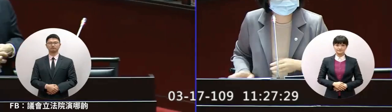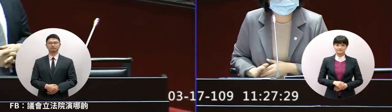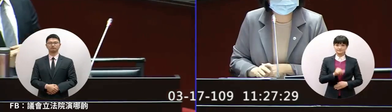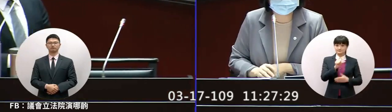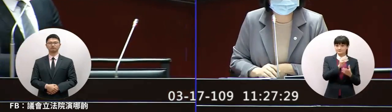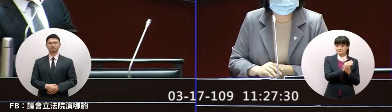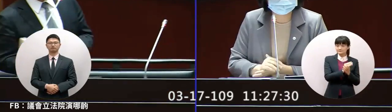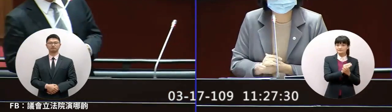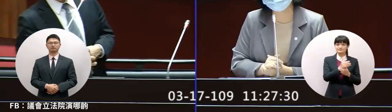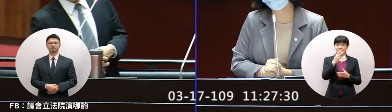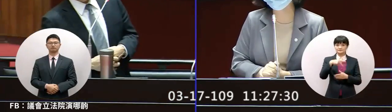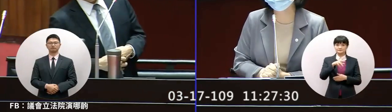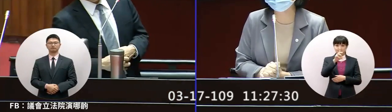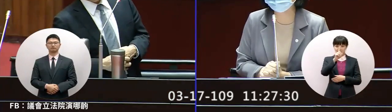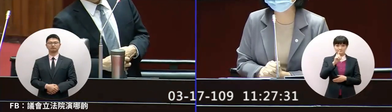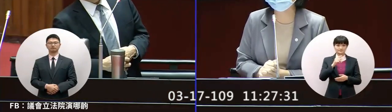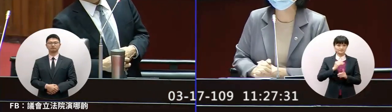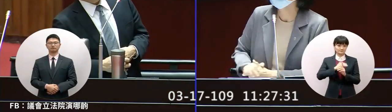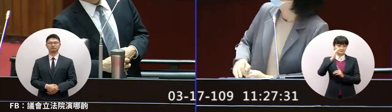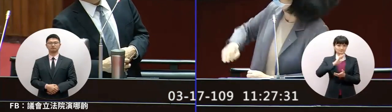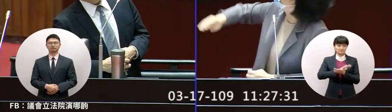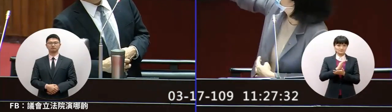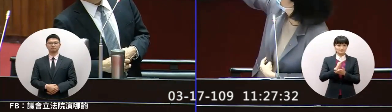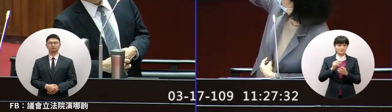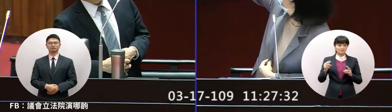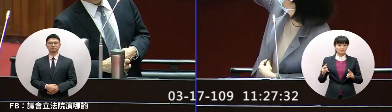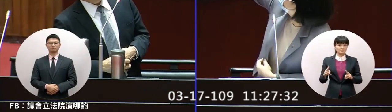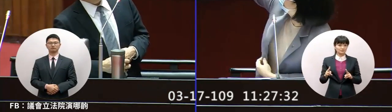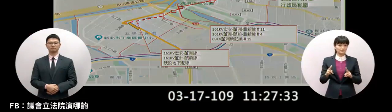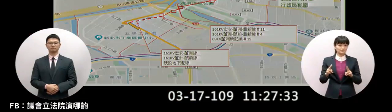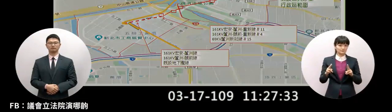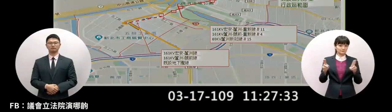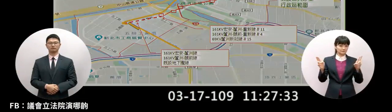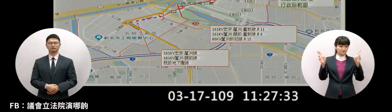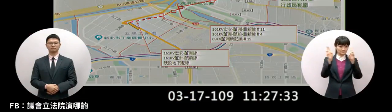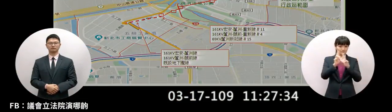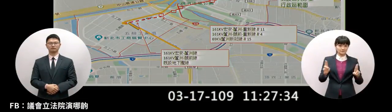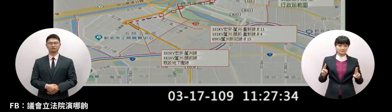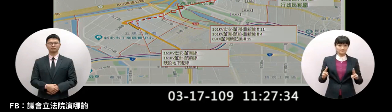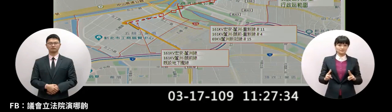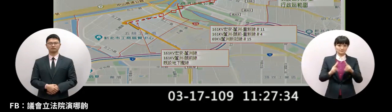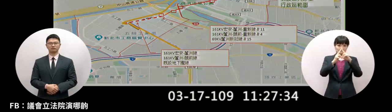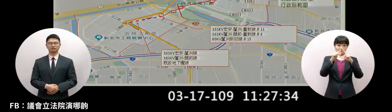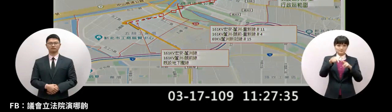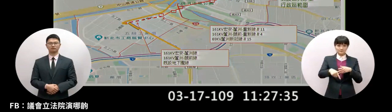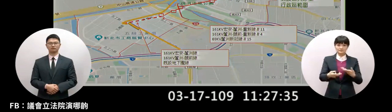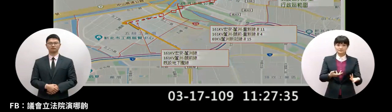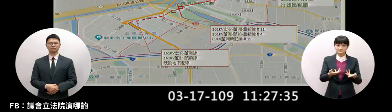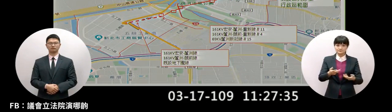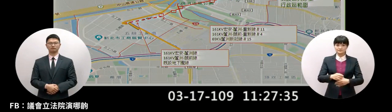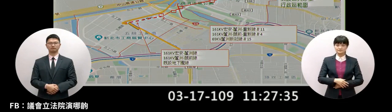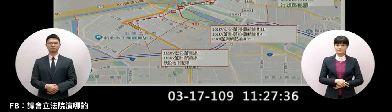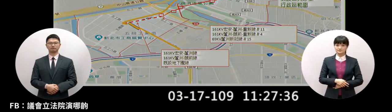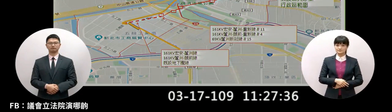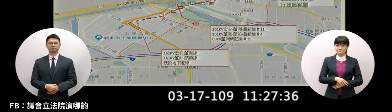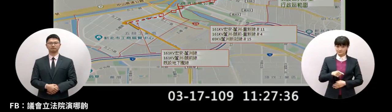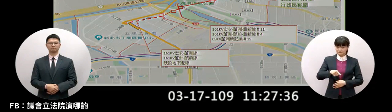个高压电塔的地下化的工程。这个高压电塔吼，迄条路线，拄好甲咱即